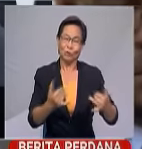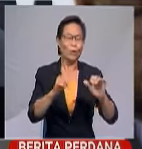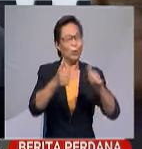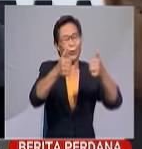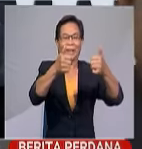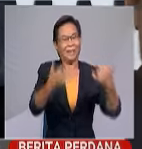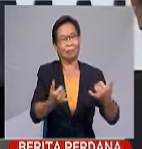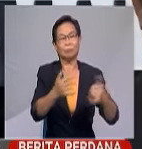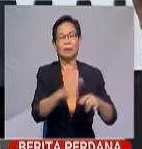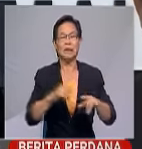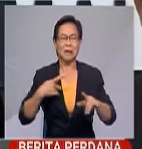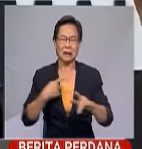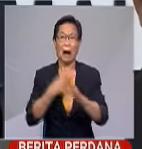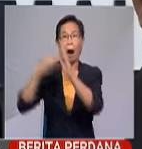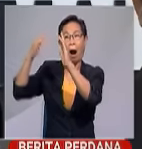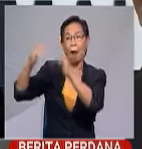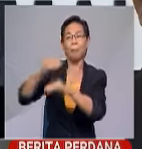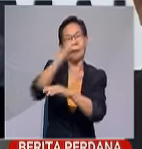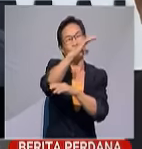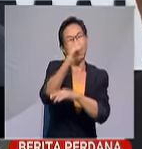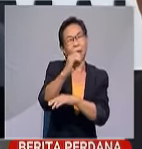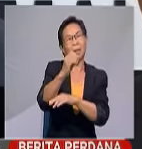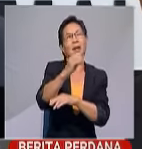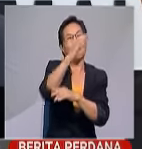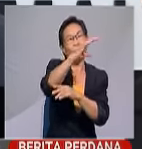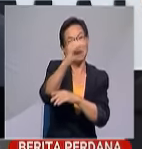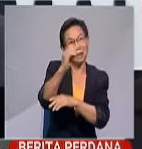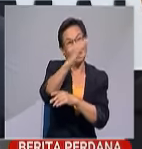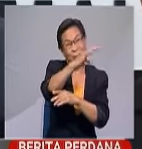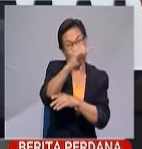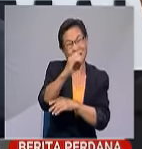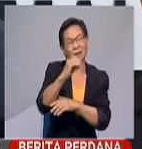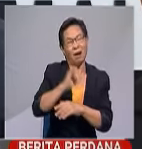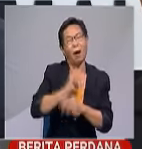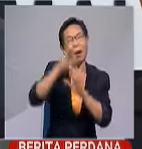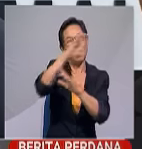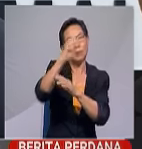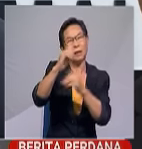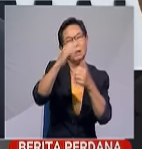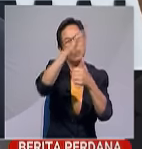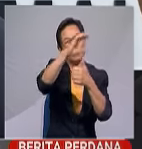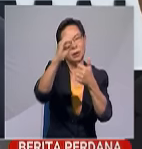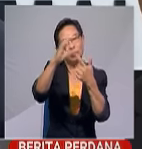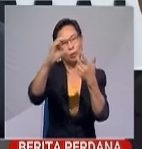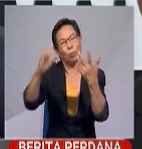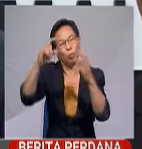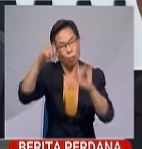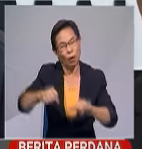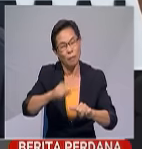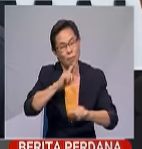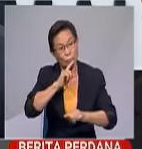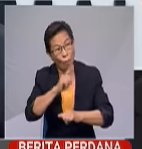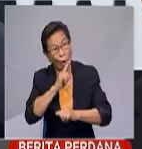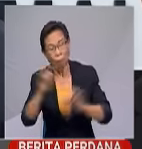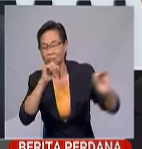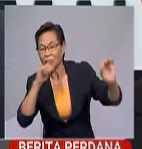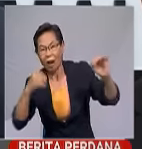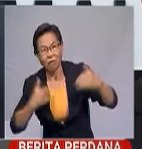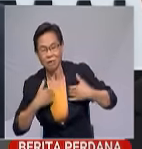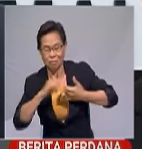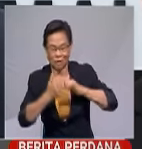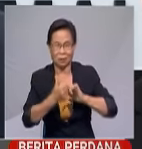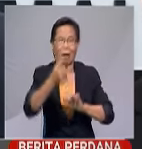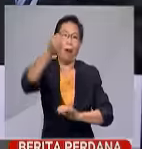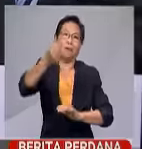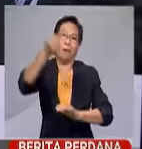harap mereka syarikat pengendali swasta tersebut boleh pastikan tidak ada masalah